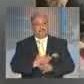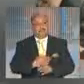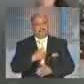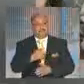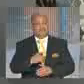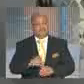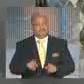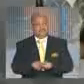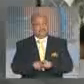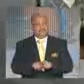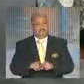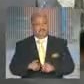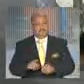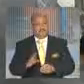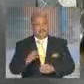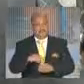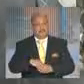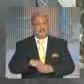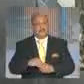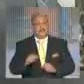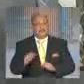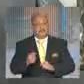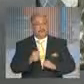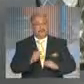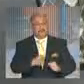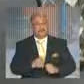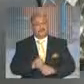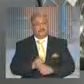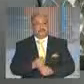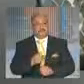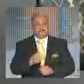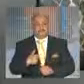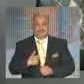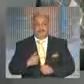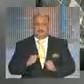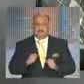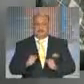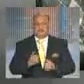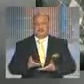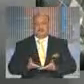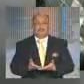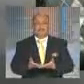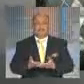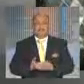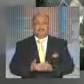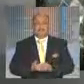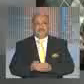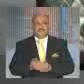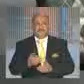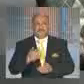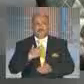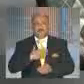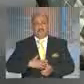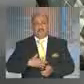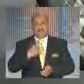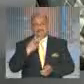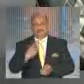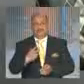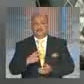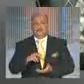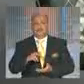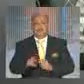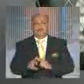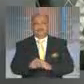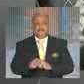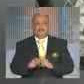والنظافة متاعو، اون بلوس هي النظافة مش من اختصاص البلدية وهي زادة من مشمولتنا احنا، لازمنا احنا زادة نهتموا